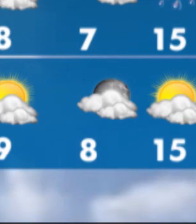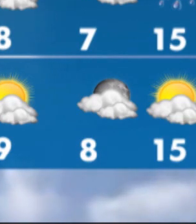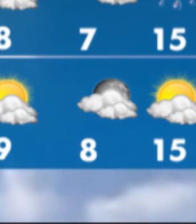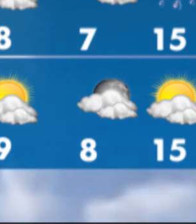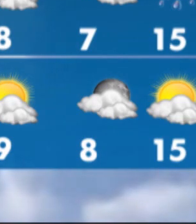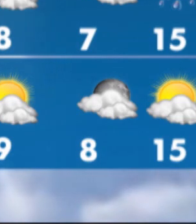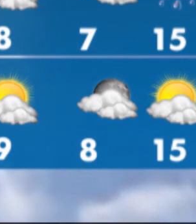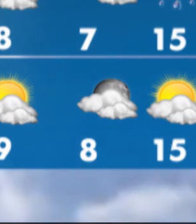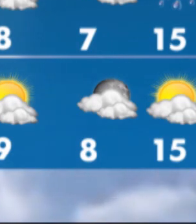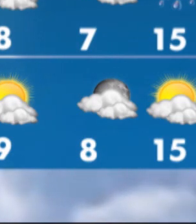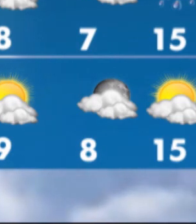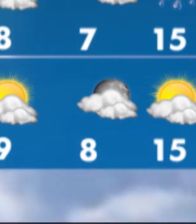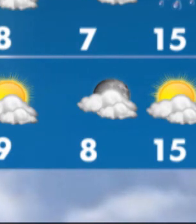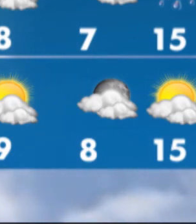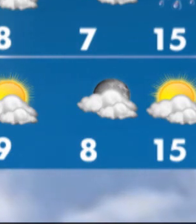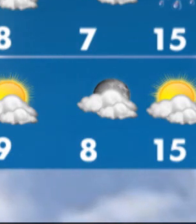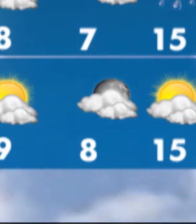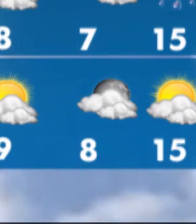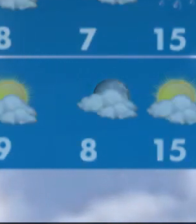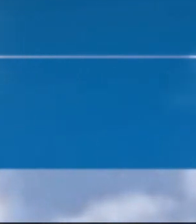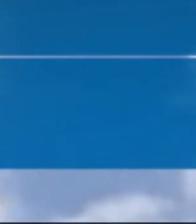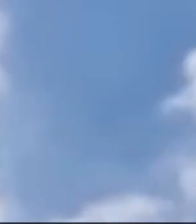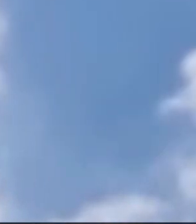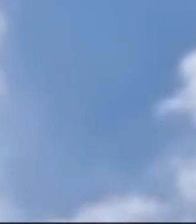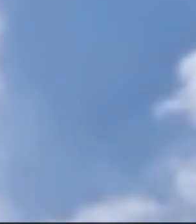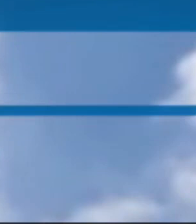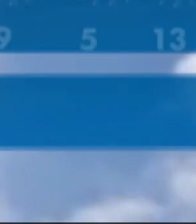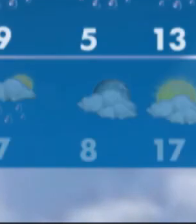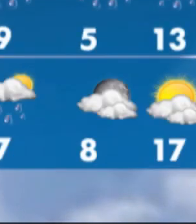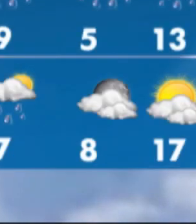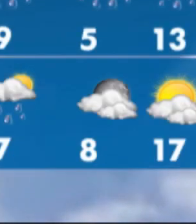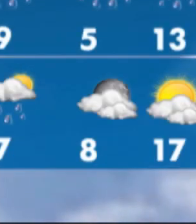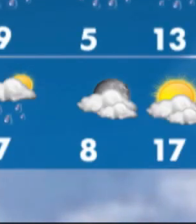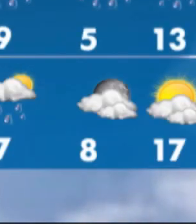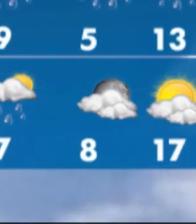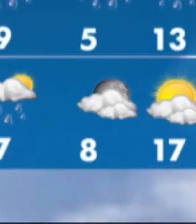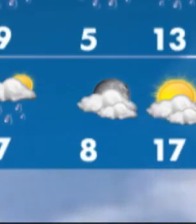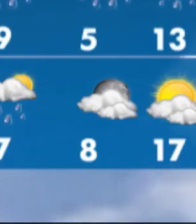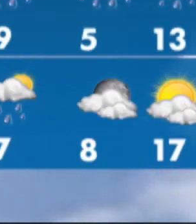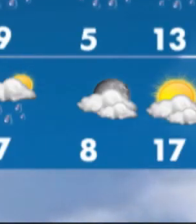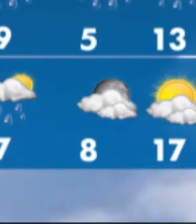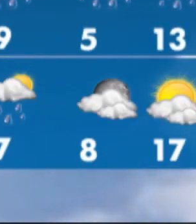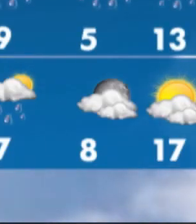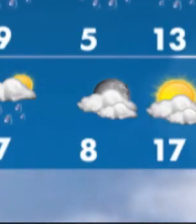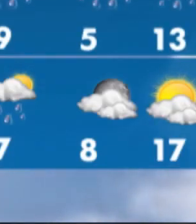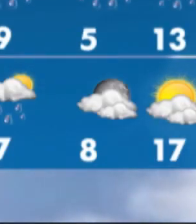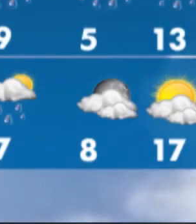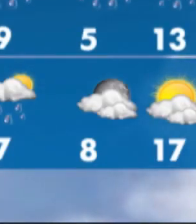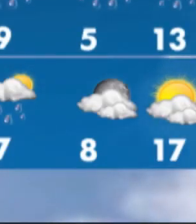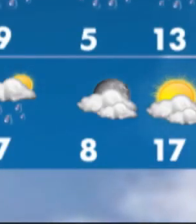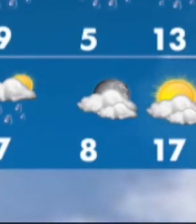5 өдөртөө 18 градус тулаан, арва хэрч хүмүүд 6 өдөртөө 17 градус тулаан, булган хүмүүд 4 өдөртөө 16 градус